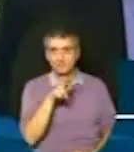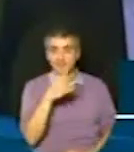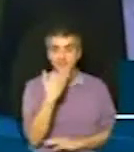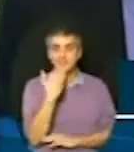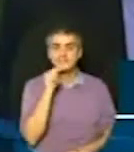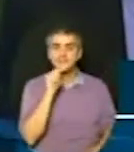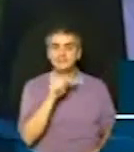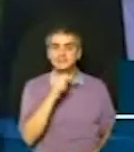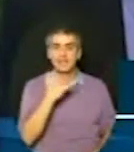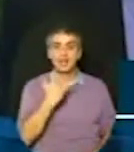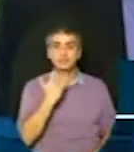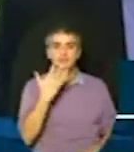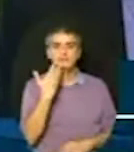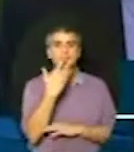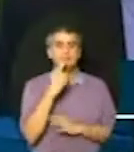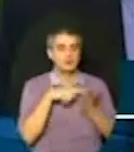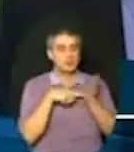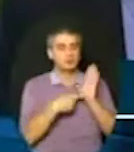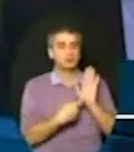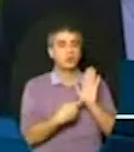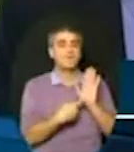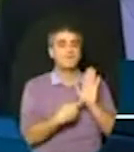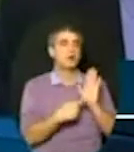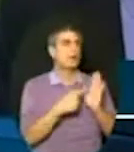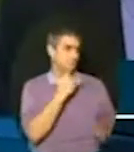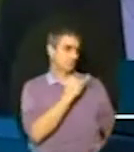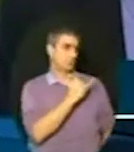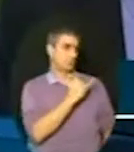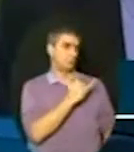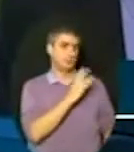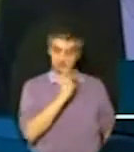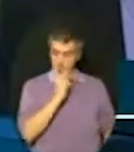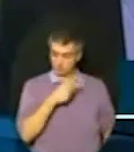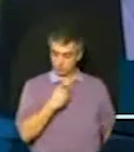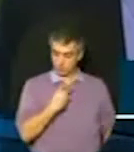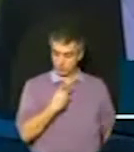שמדינת ישראל עכשיו היא מדינה שקופה. ואני שואל את עצמי, אם יש לנו